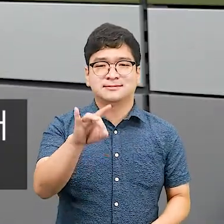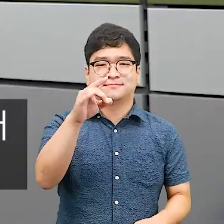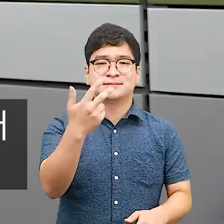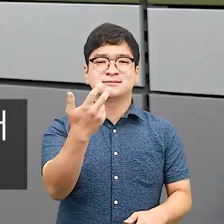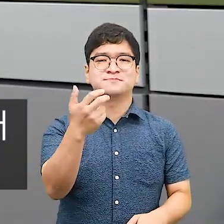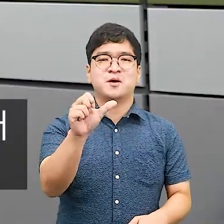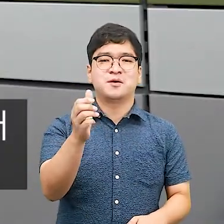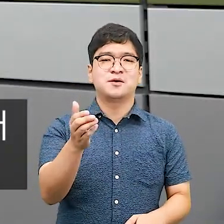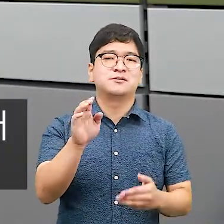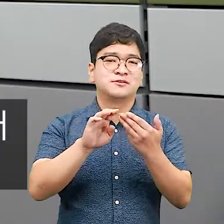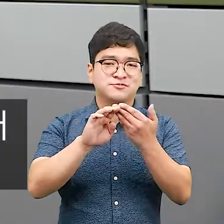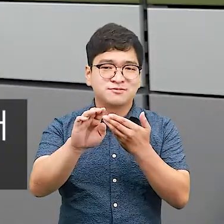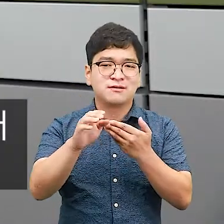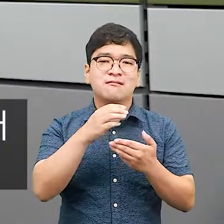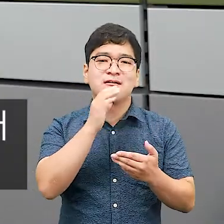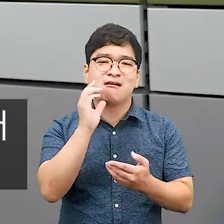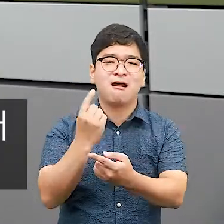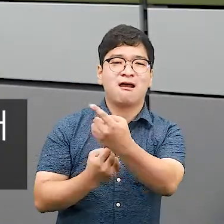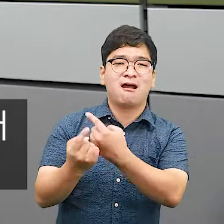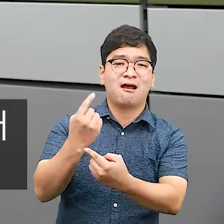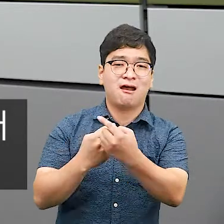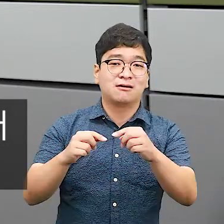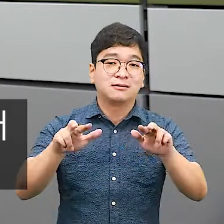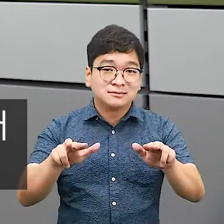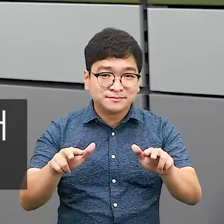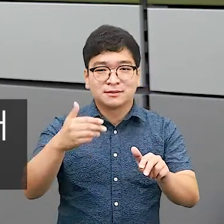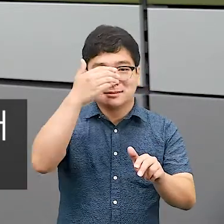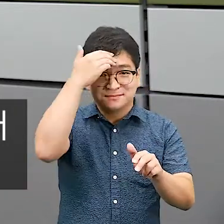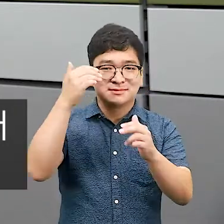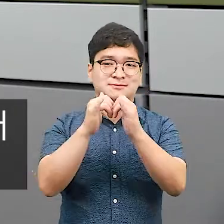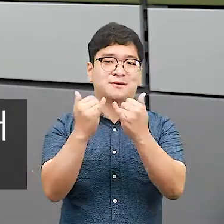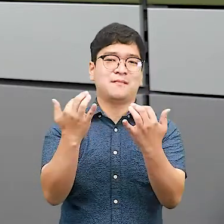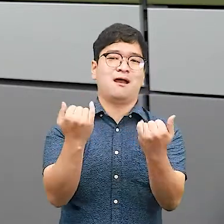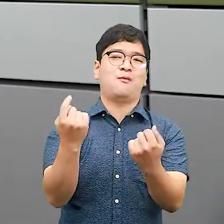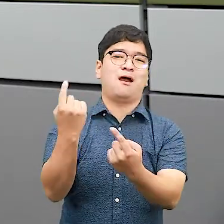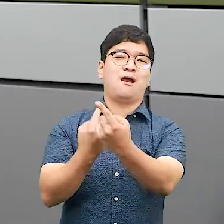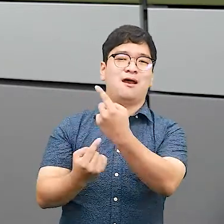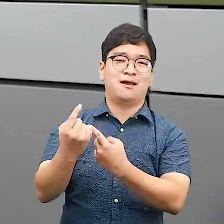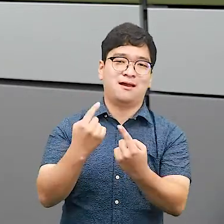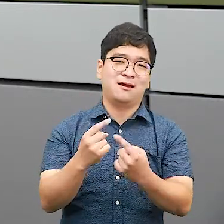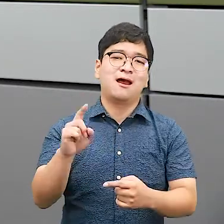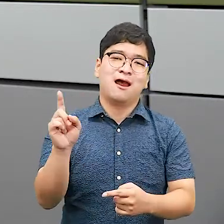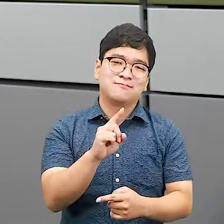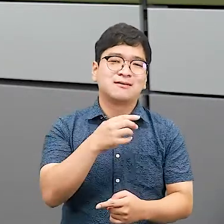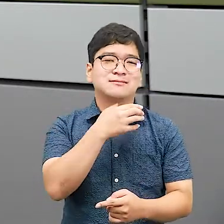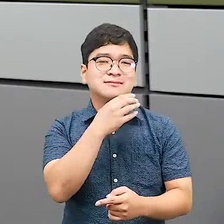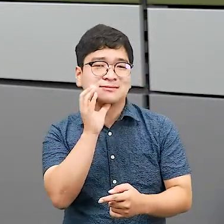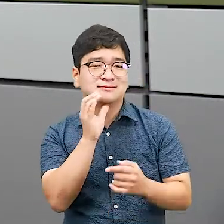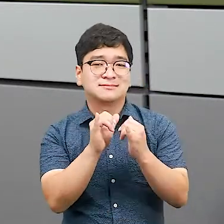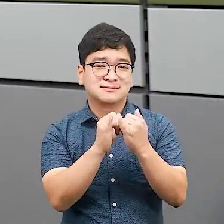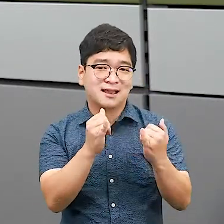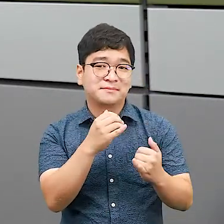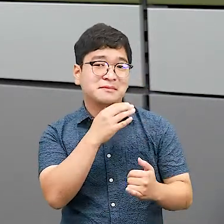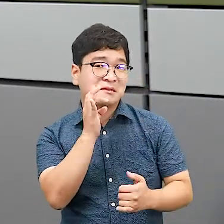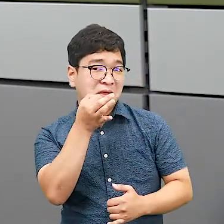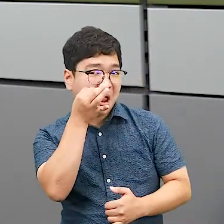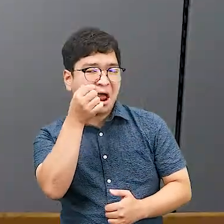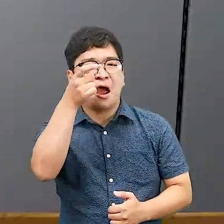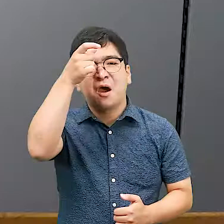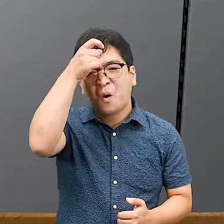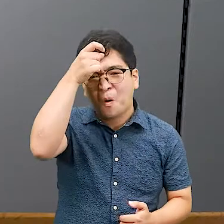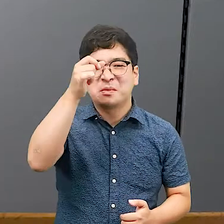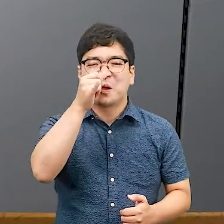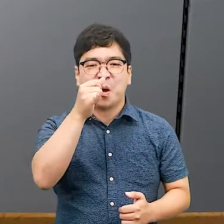연령층이 처음에는 75세 이후부터 이제 어르신들이 왔다가 지금은 젊은 층들이 많이 오고